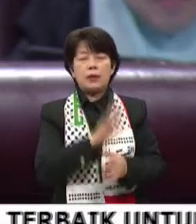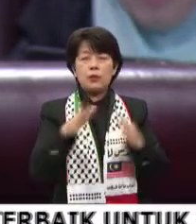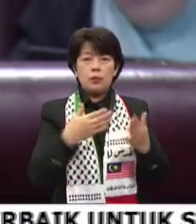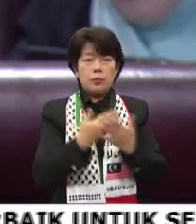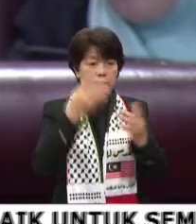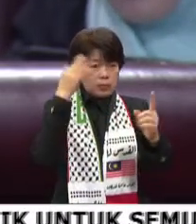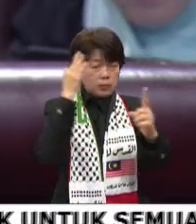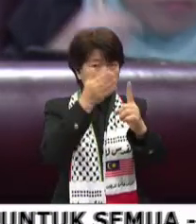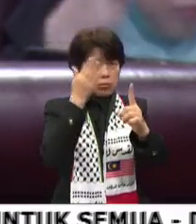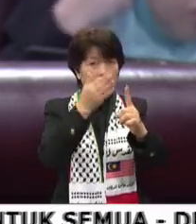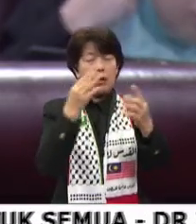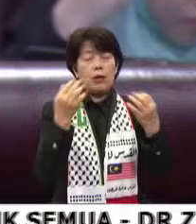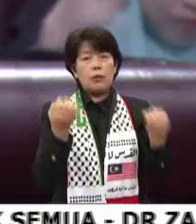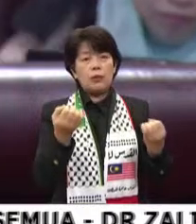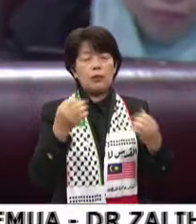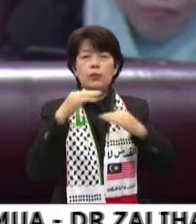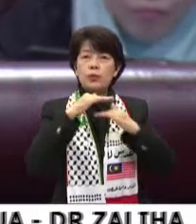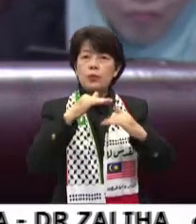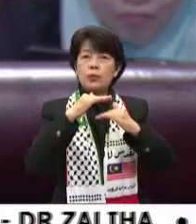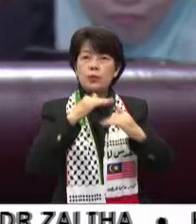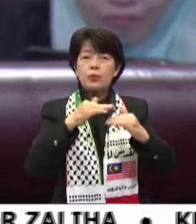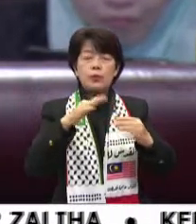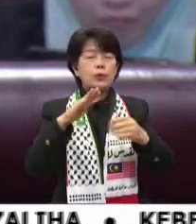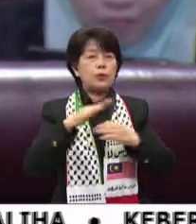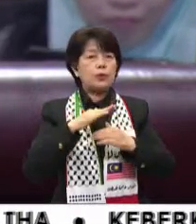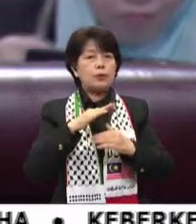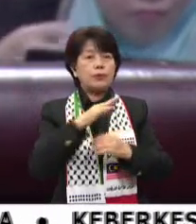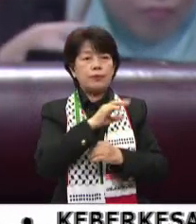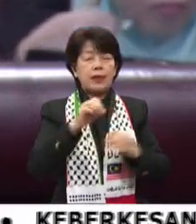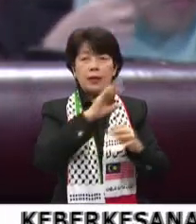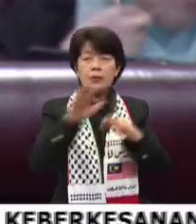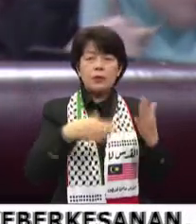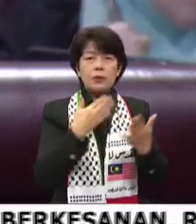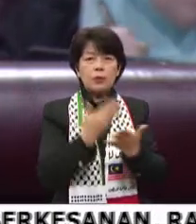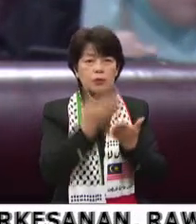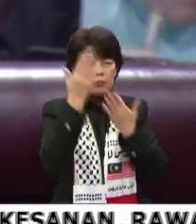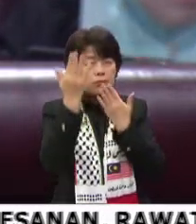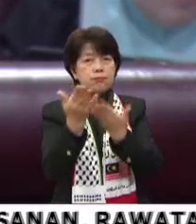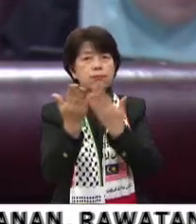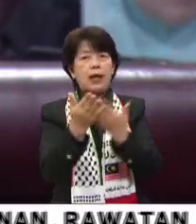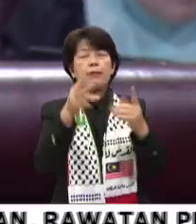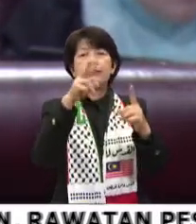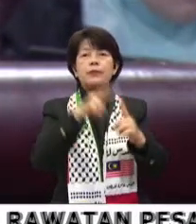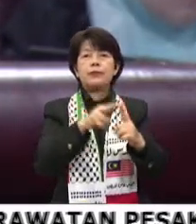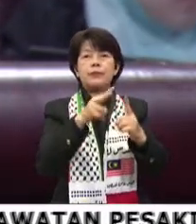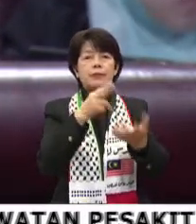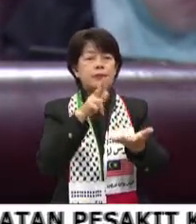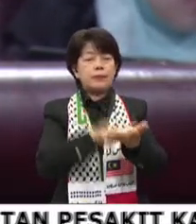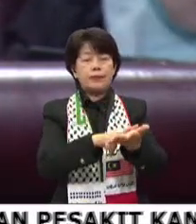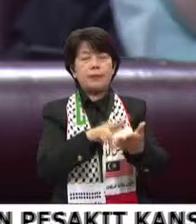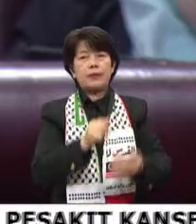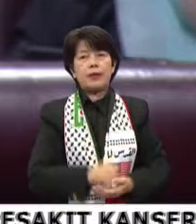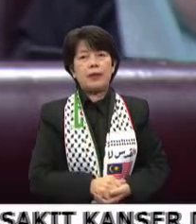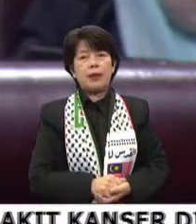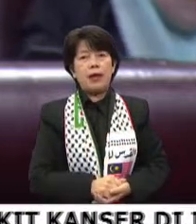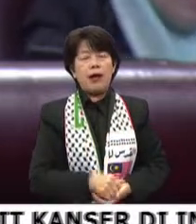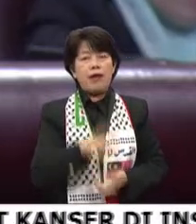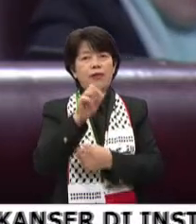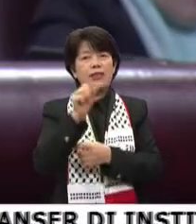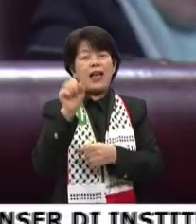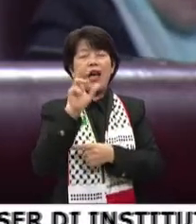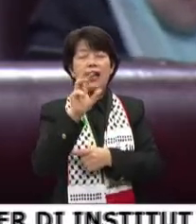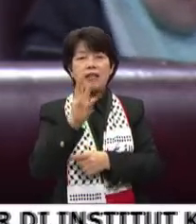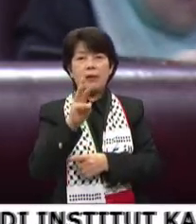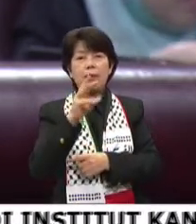bertujuan memberi masa yang mencukupi kepada kesatuan mengemukakan permohonan pendaftaran Pasal 6